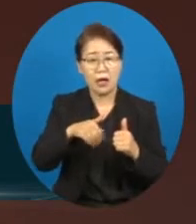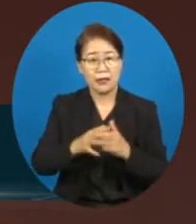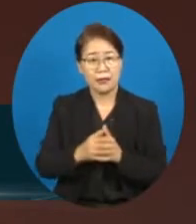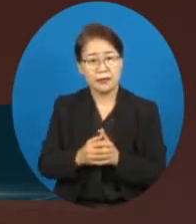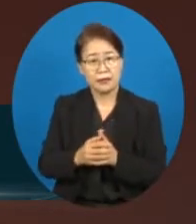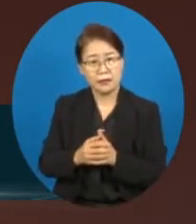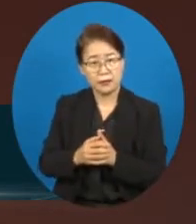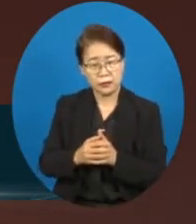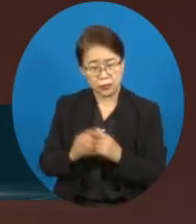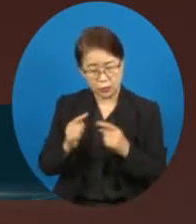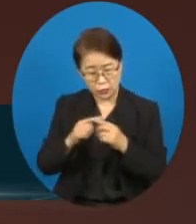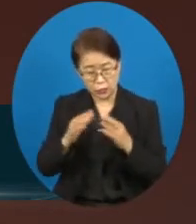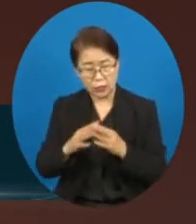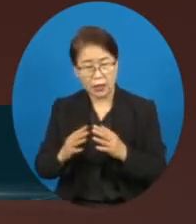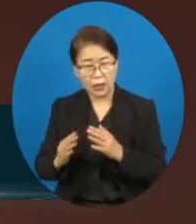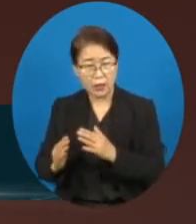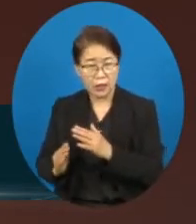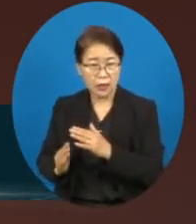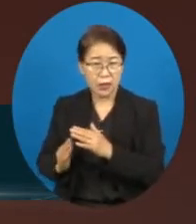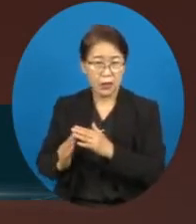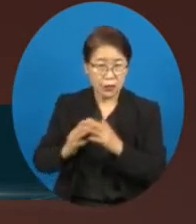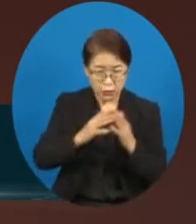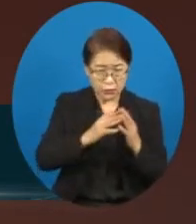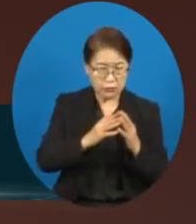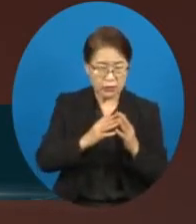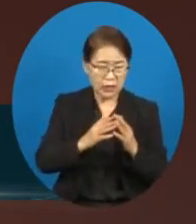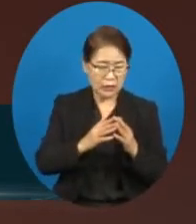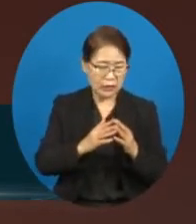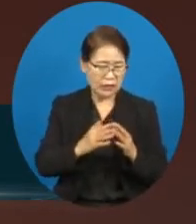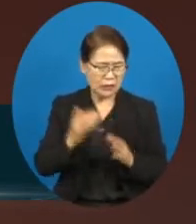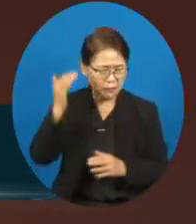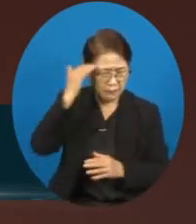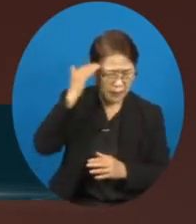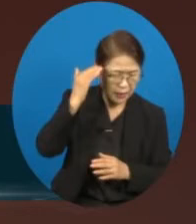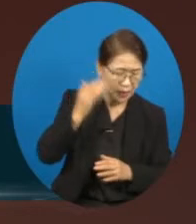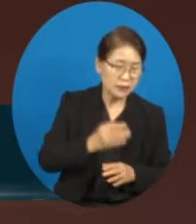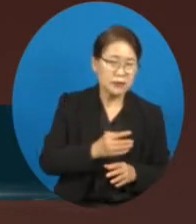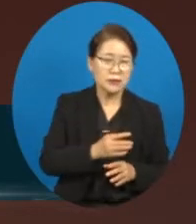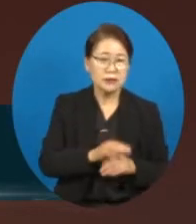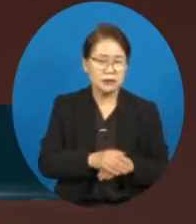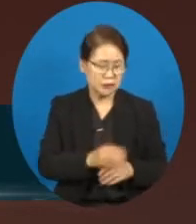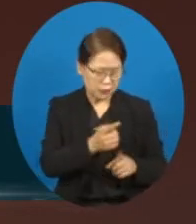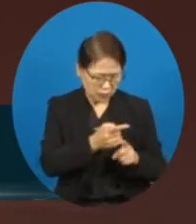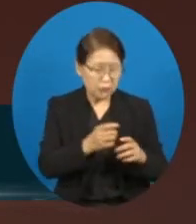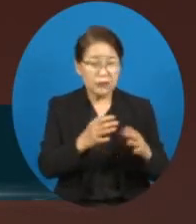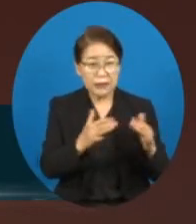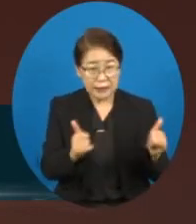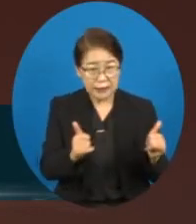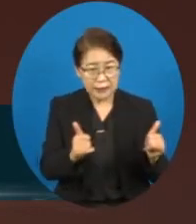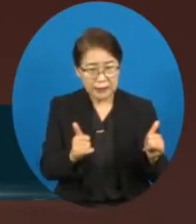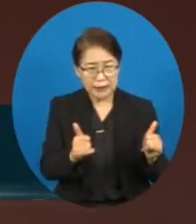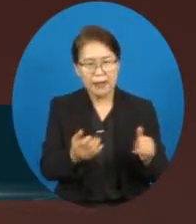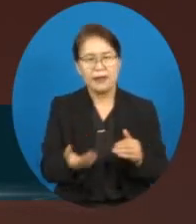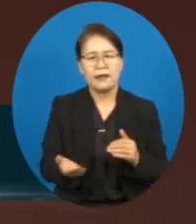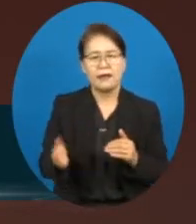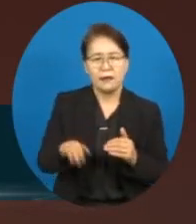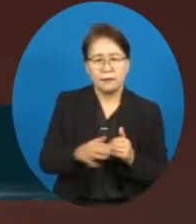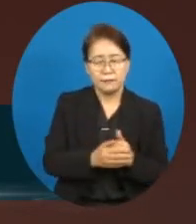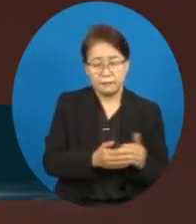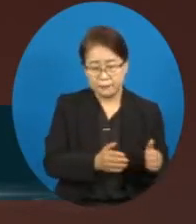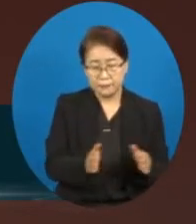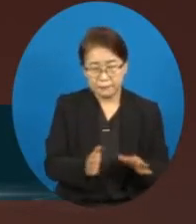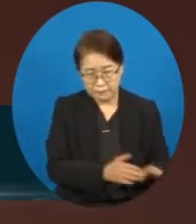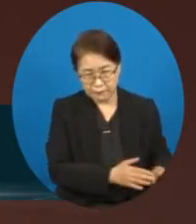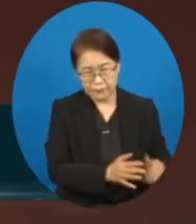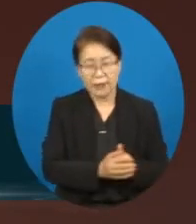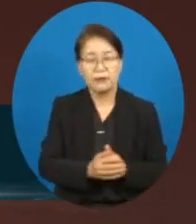성전 건축을 방해한 적대 세력들을 말하는 것입니다. 그런데 여러분, 우리의 인생 가운데도 큰 산이